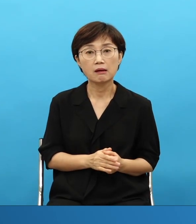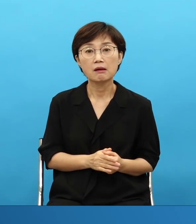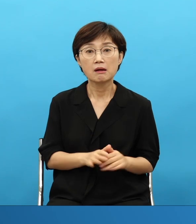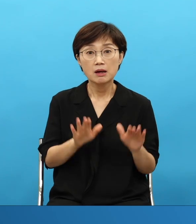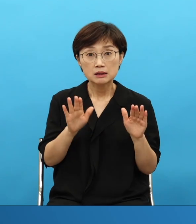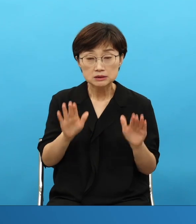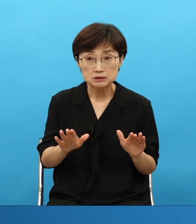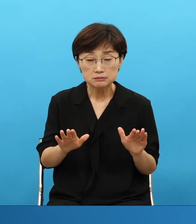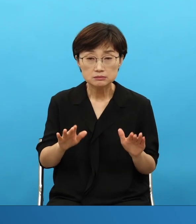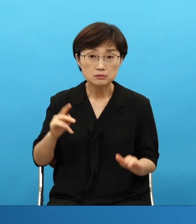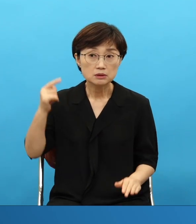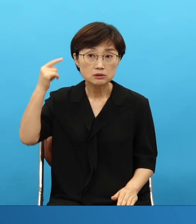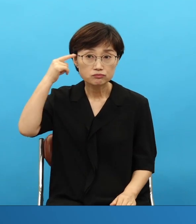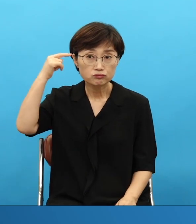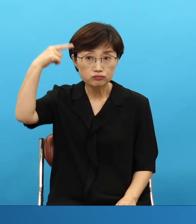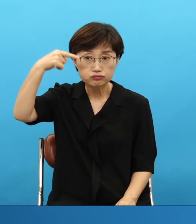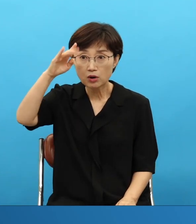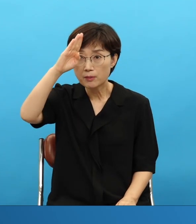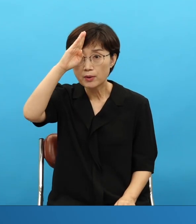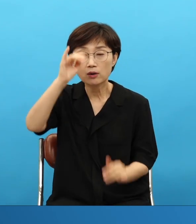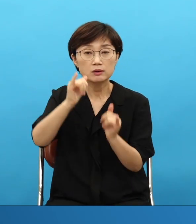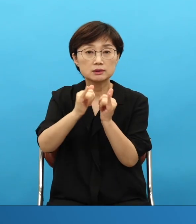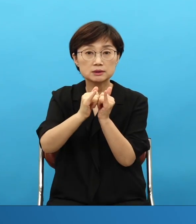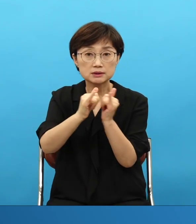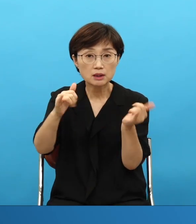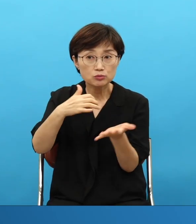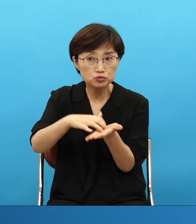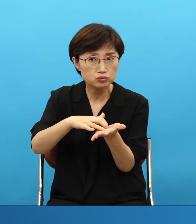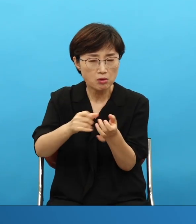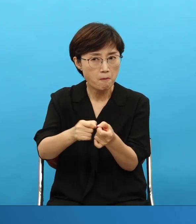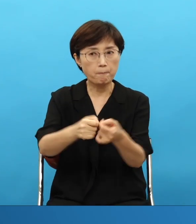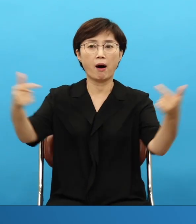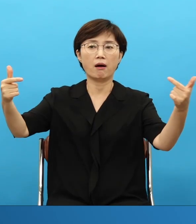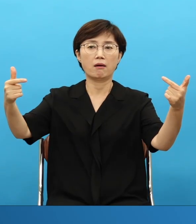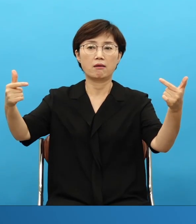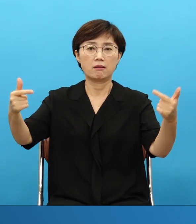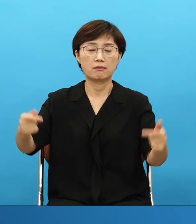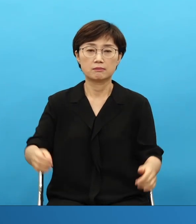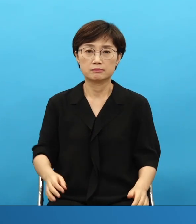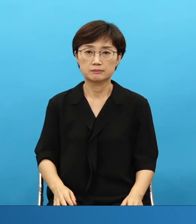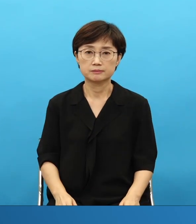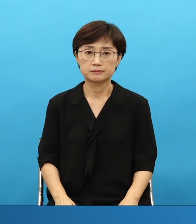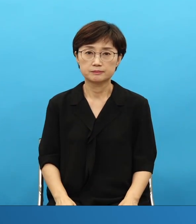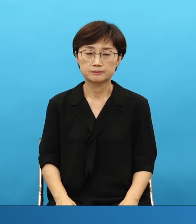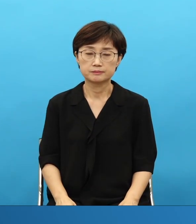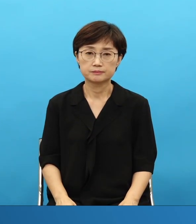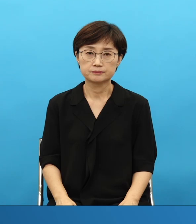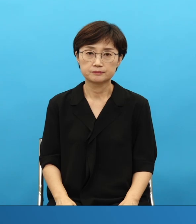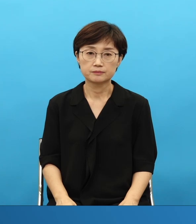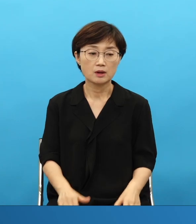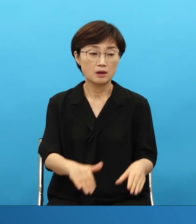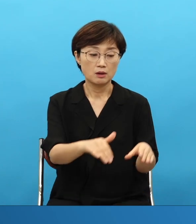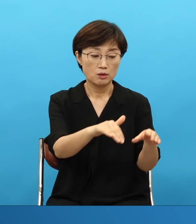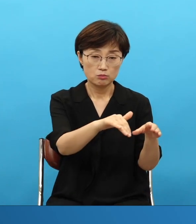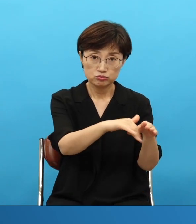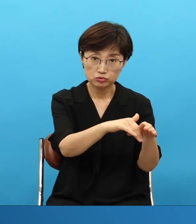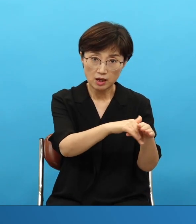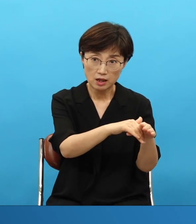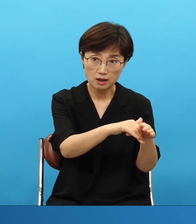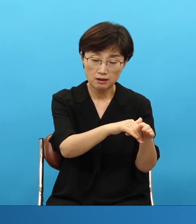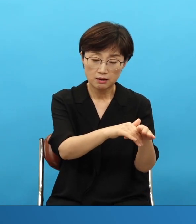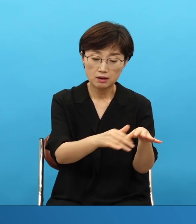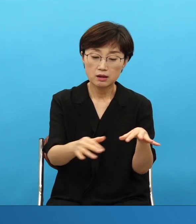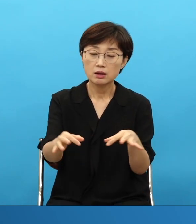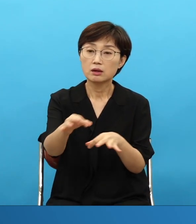사실은 급증하고 있습니다. And it's a very high rise of mental patients. 그래서 이제 뭐 문화,